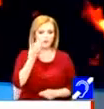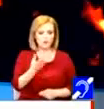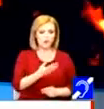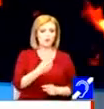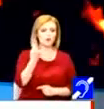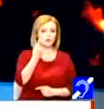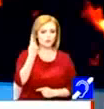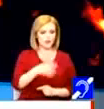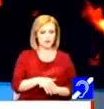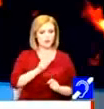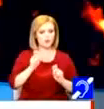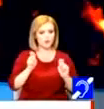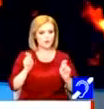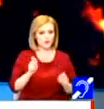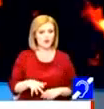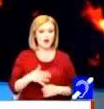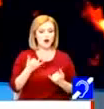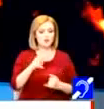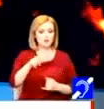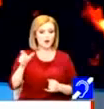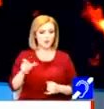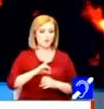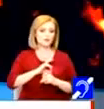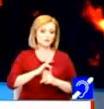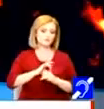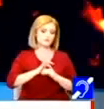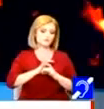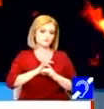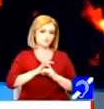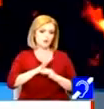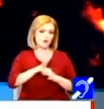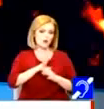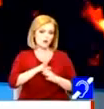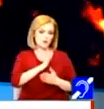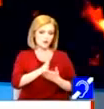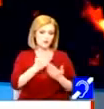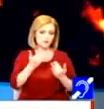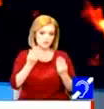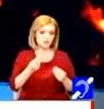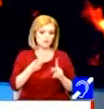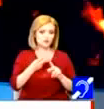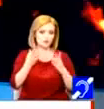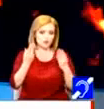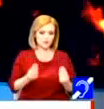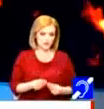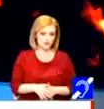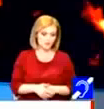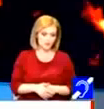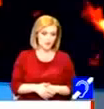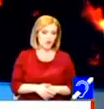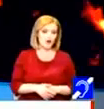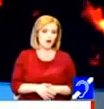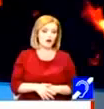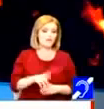Oamenii au sărbătorit cea de-a doua zi a Paștelui Blajinilor. Așa că aglomerația a continuat și astăzi la cimitirul Sfântul Lazar. Credincioșii au împărțit